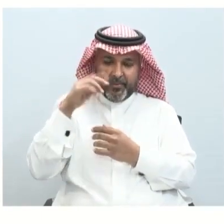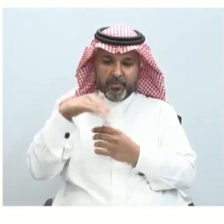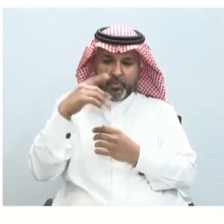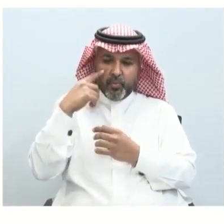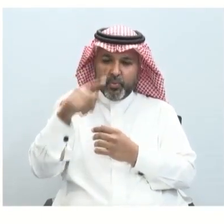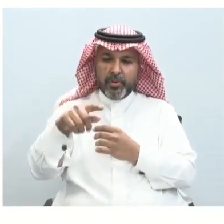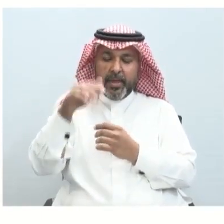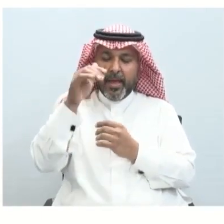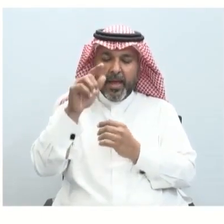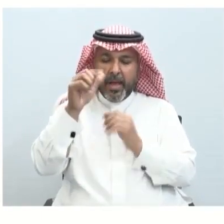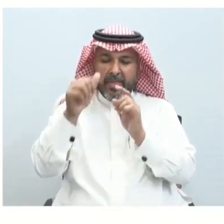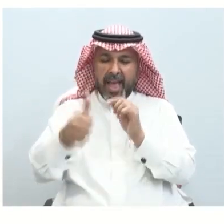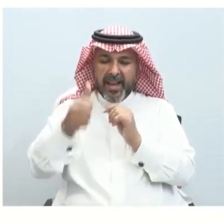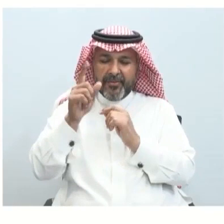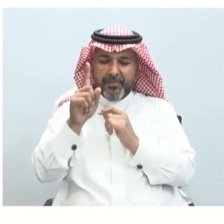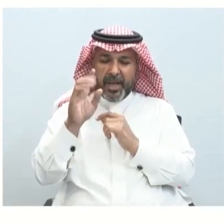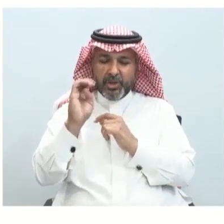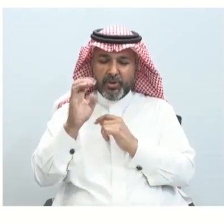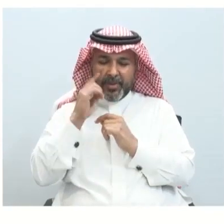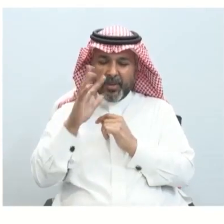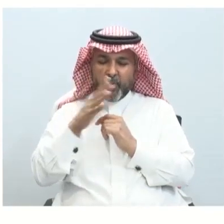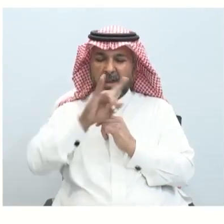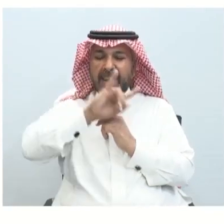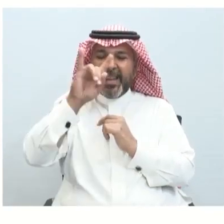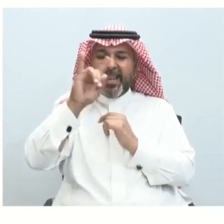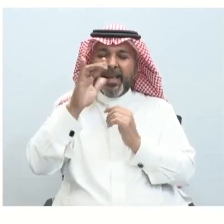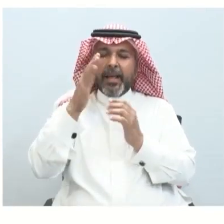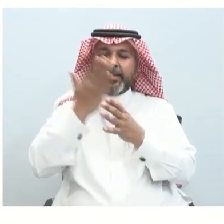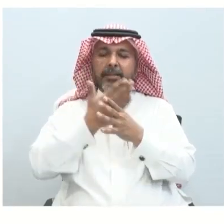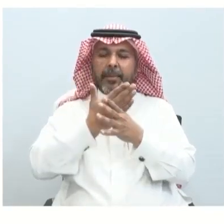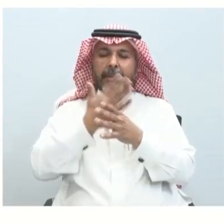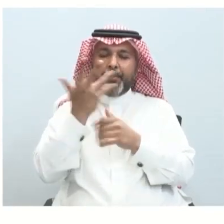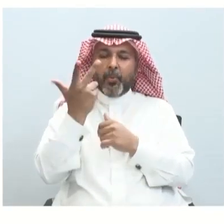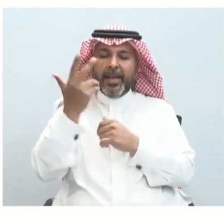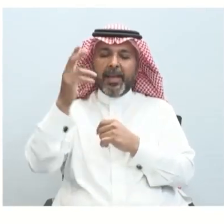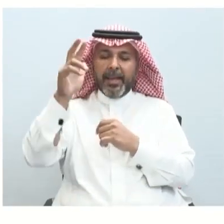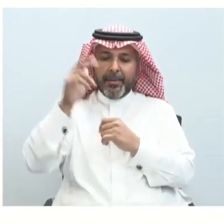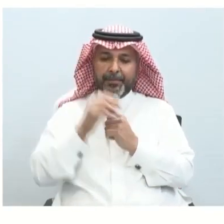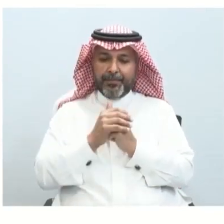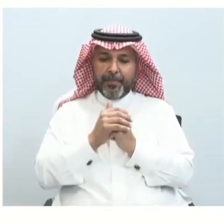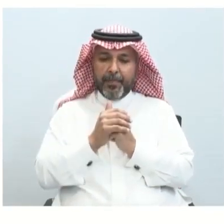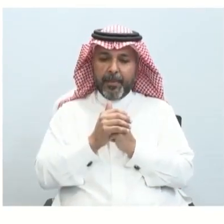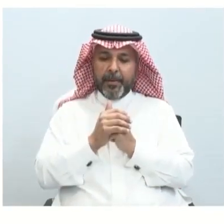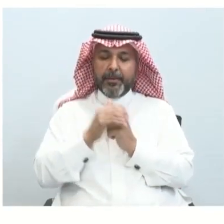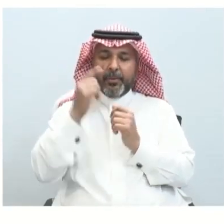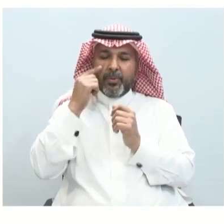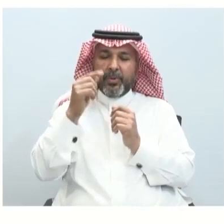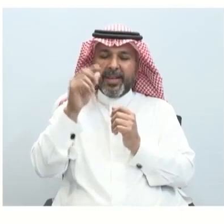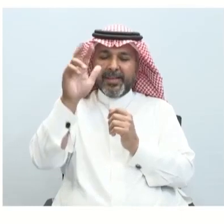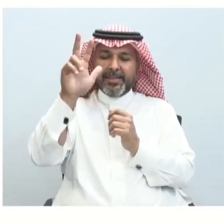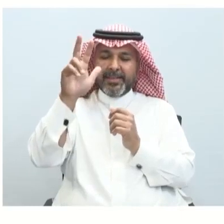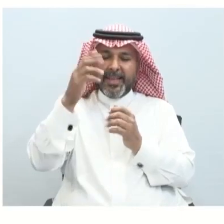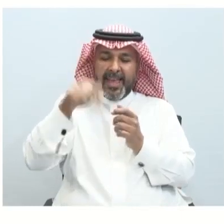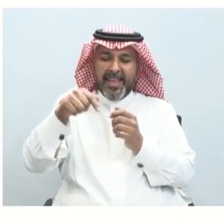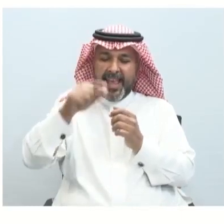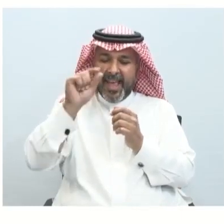لبقاء الخليه صغيره الحجم كل ما يظهر هنا ليس سببا او كل ما يظهر هنا هو سبب ببقاء الخليه صغيره الحجم من بين